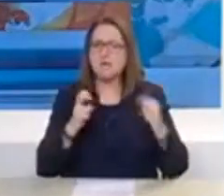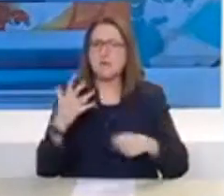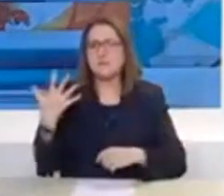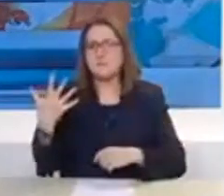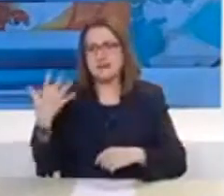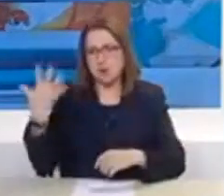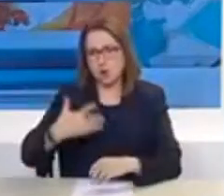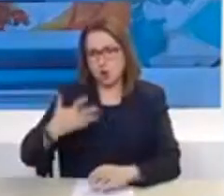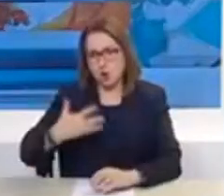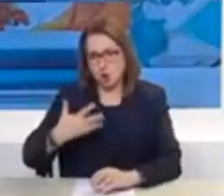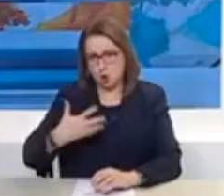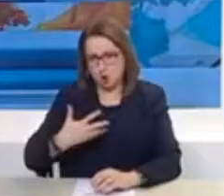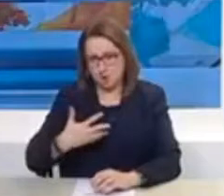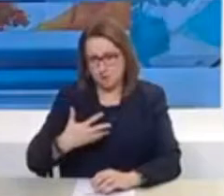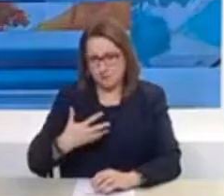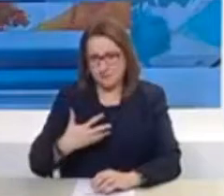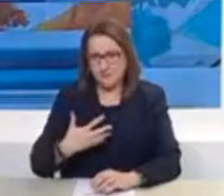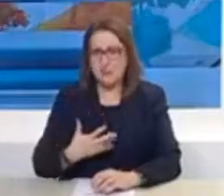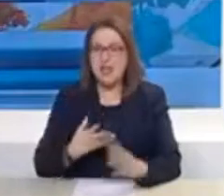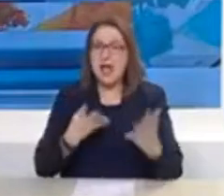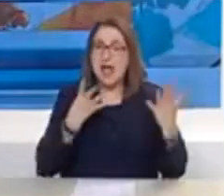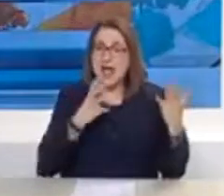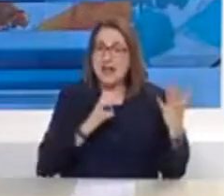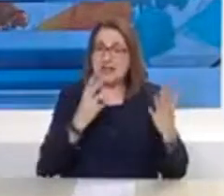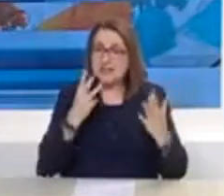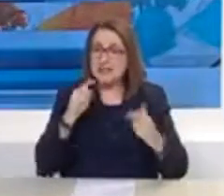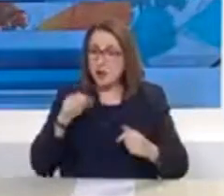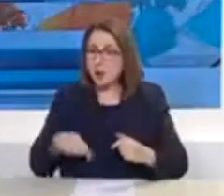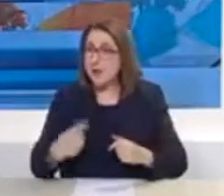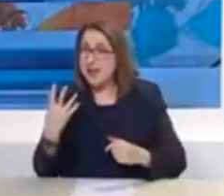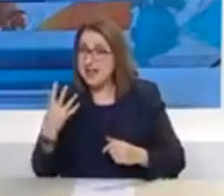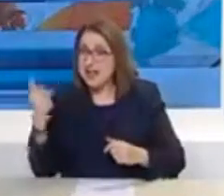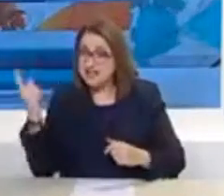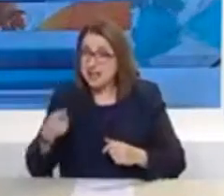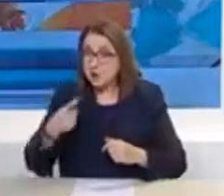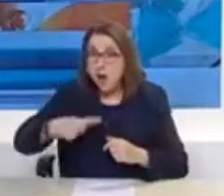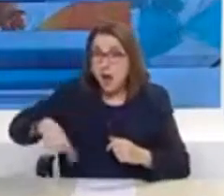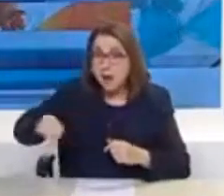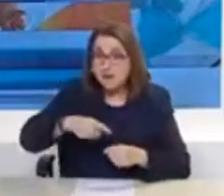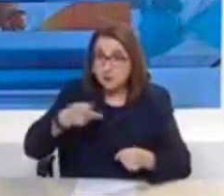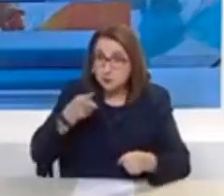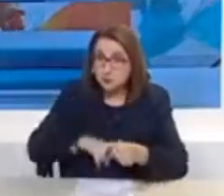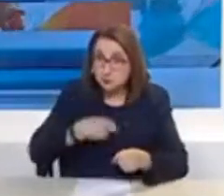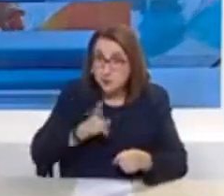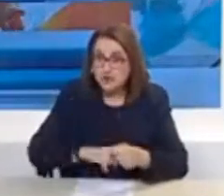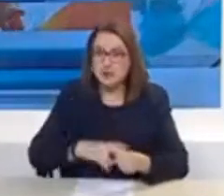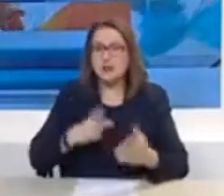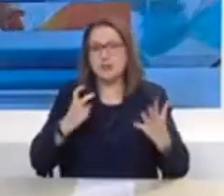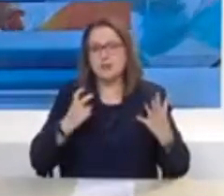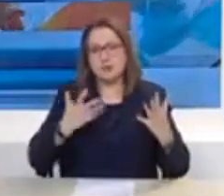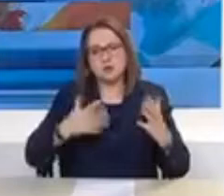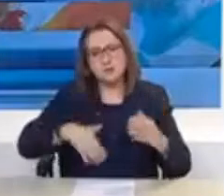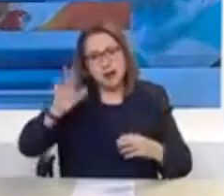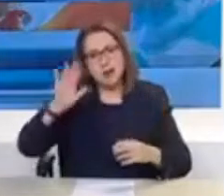έτη και το 93,9% είχε κάποιο υποκείμενο νόσημα ή και ηλικία 70 ετών και άνω.